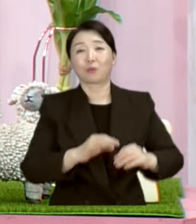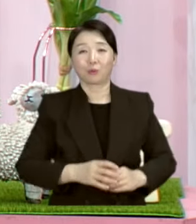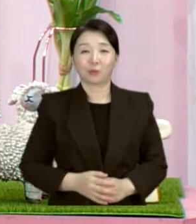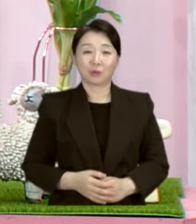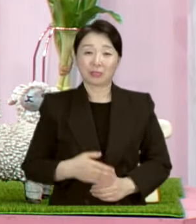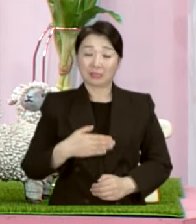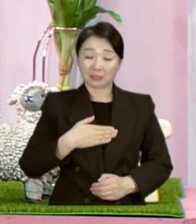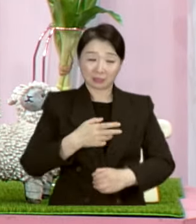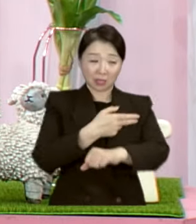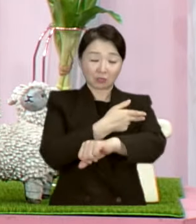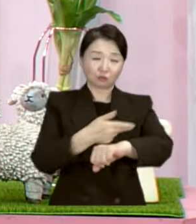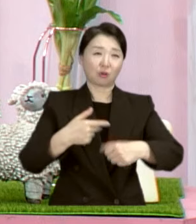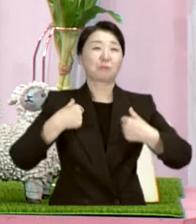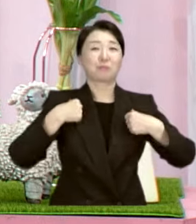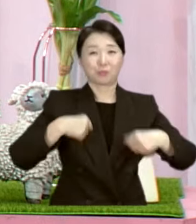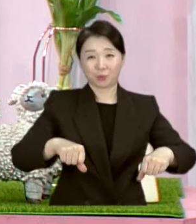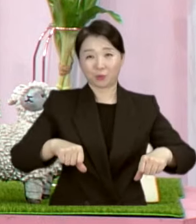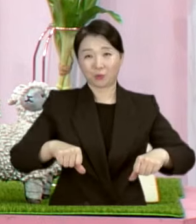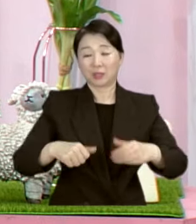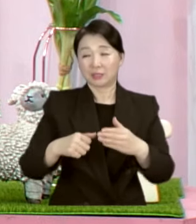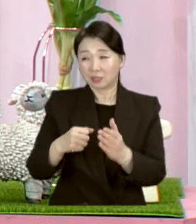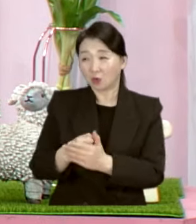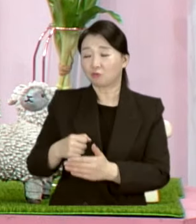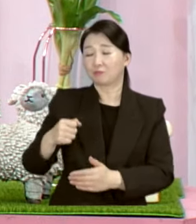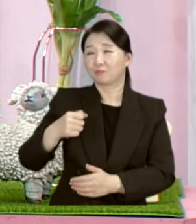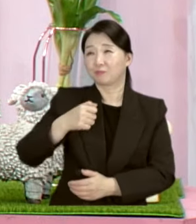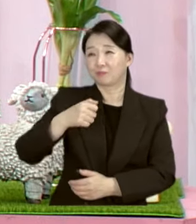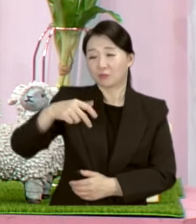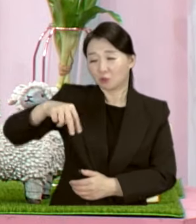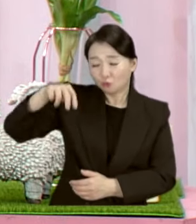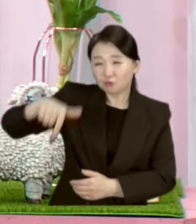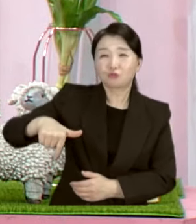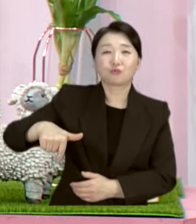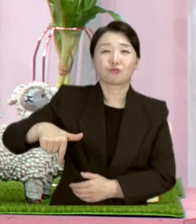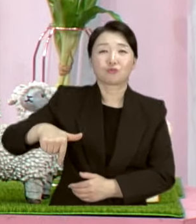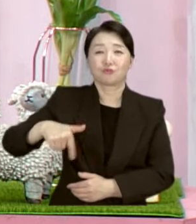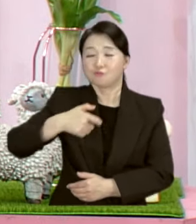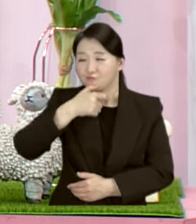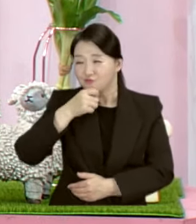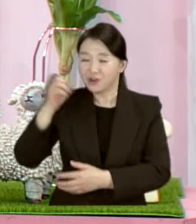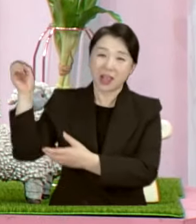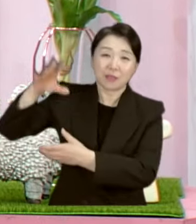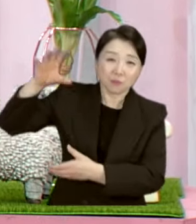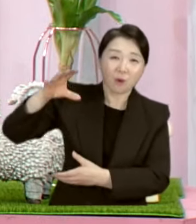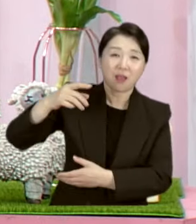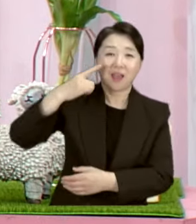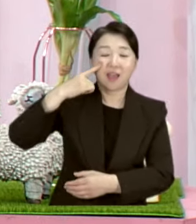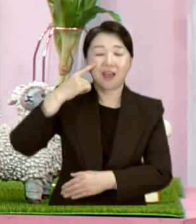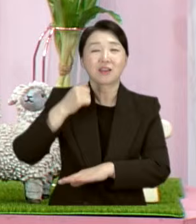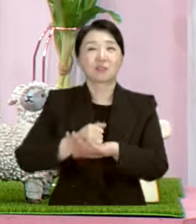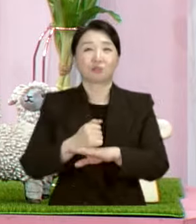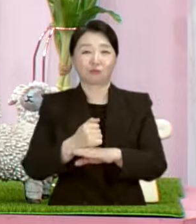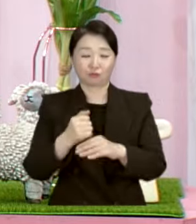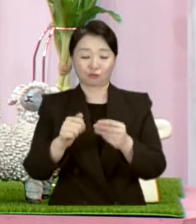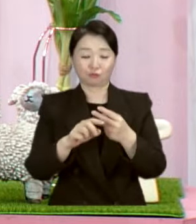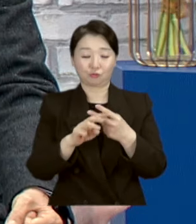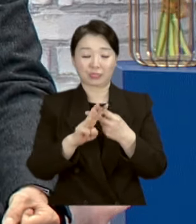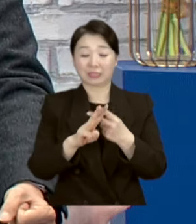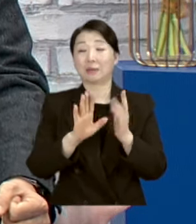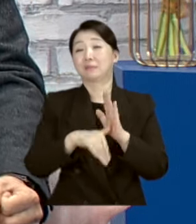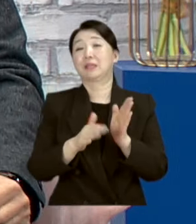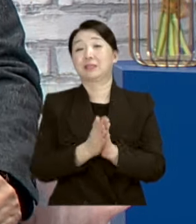나는 수영선수의 길을 포기하고 수구선수를 해야겠다 하고 결심해서 중학교 3학년 때 시작하게